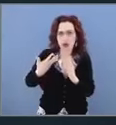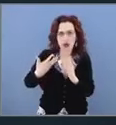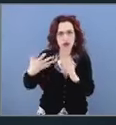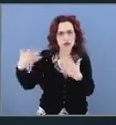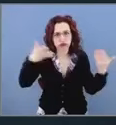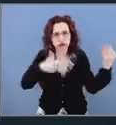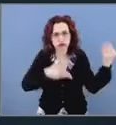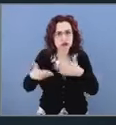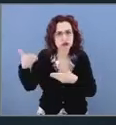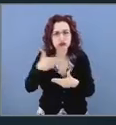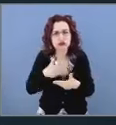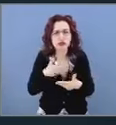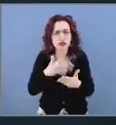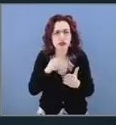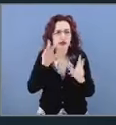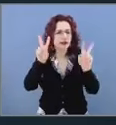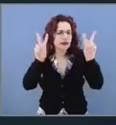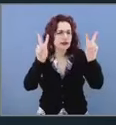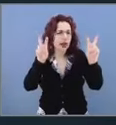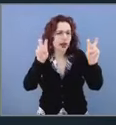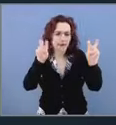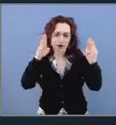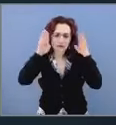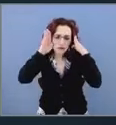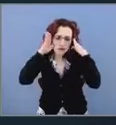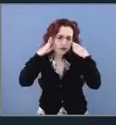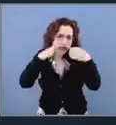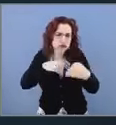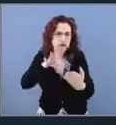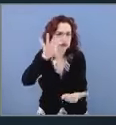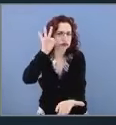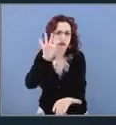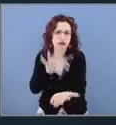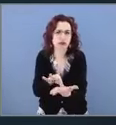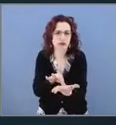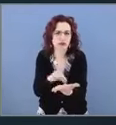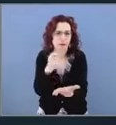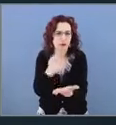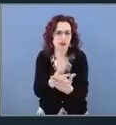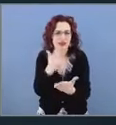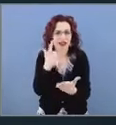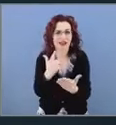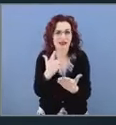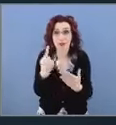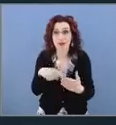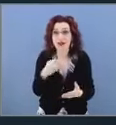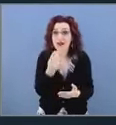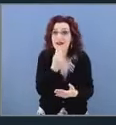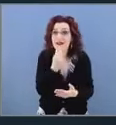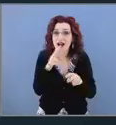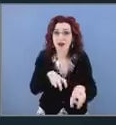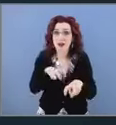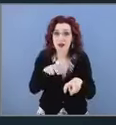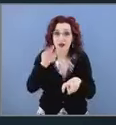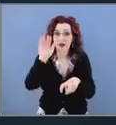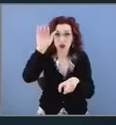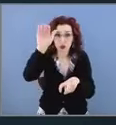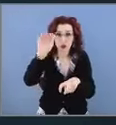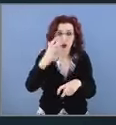più centrale nel sistema agroalimentare del futuro, che è il collegamento tra nutrizione e